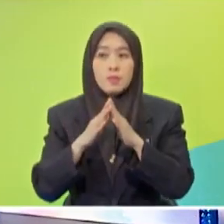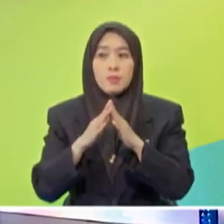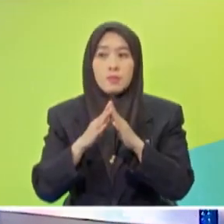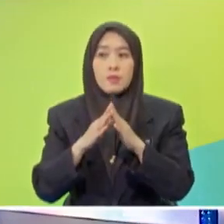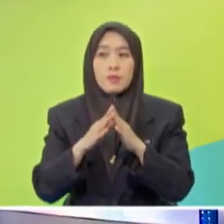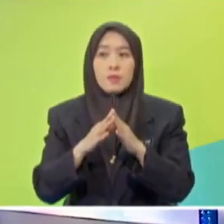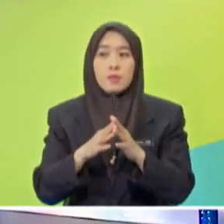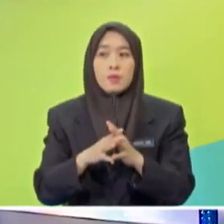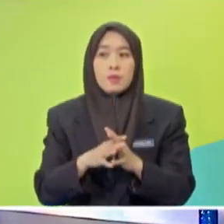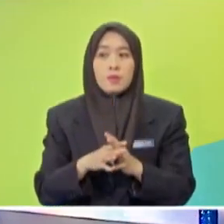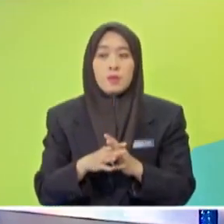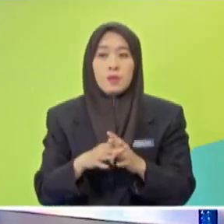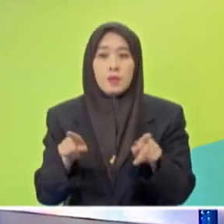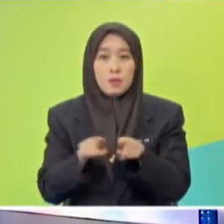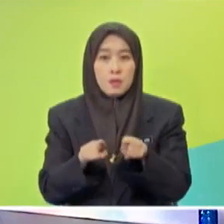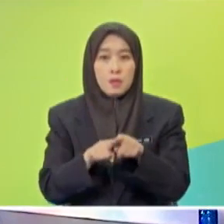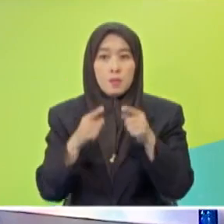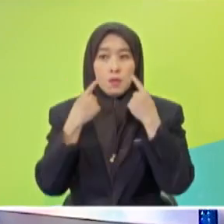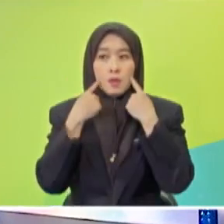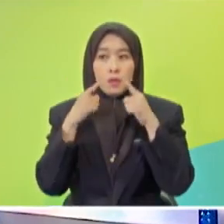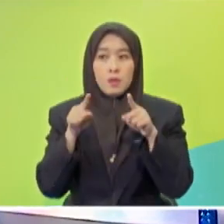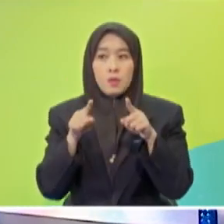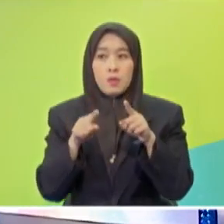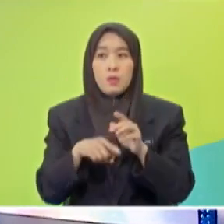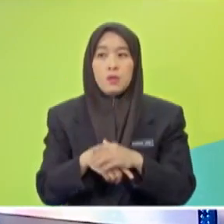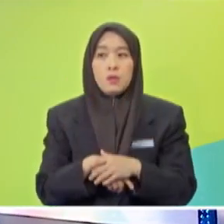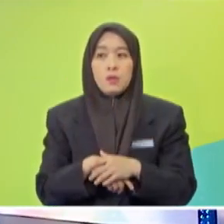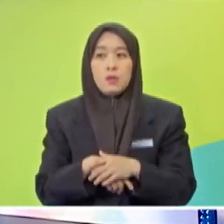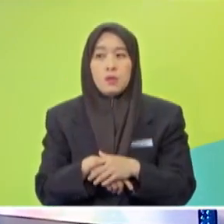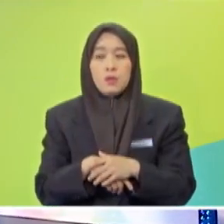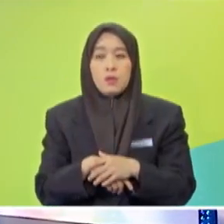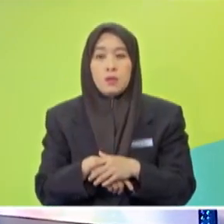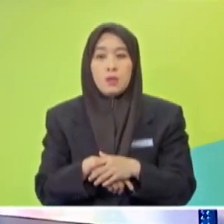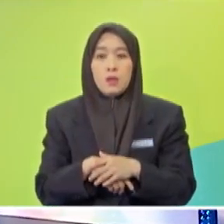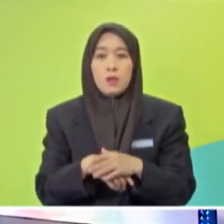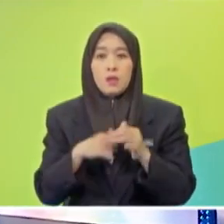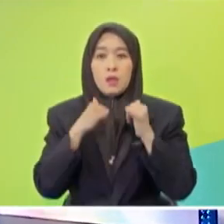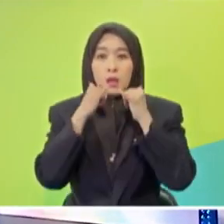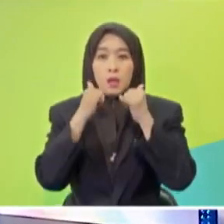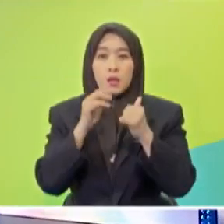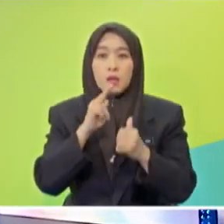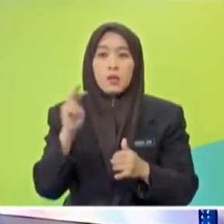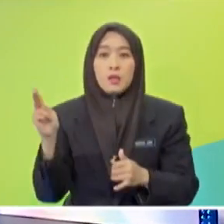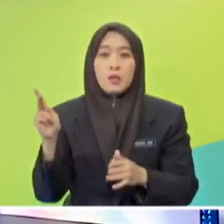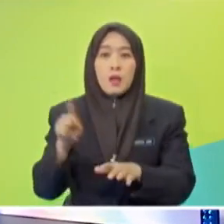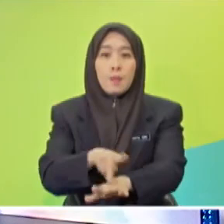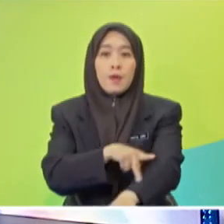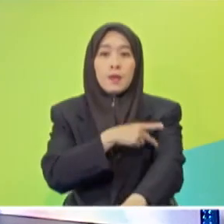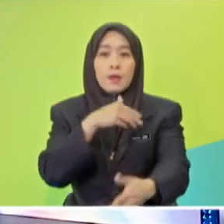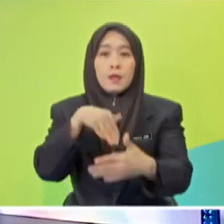boleh sama-sama menjawabnya soalnya menyatakan panjang dalam meter